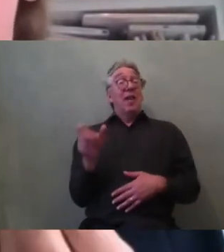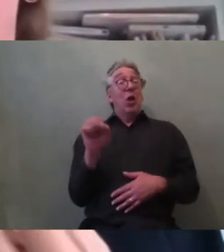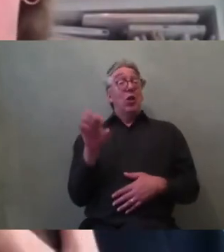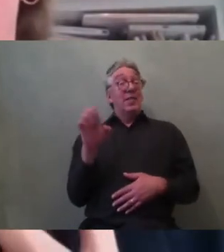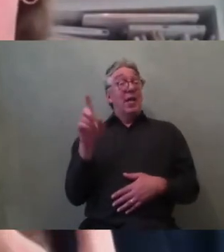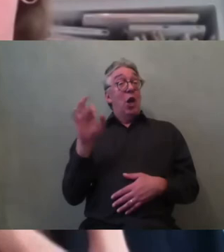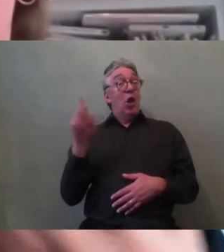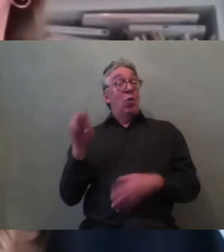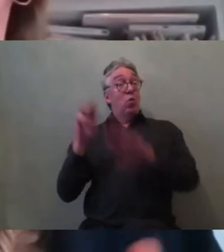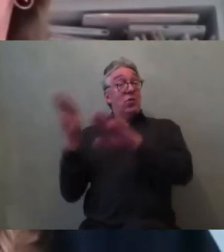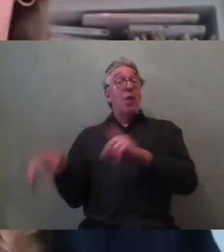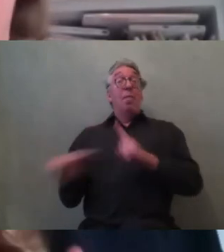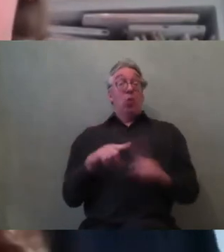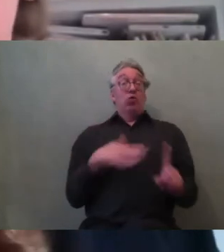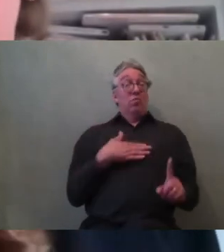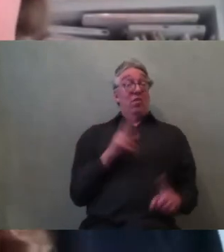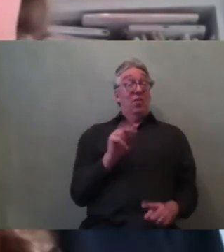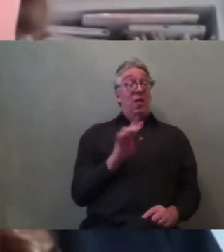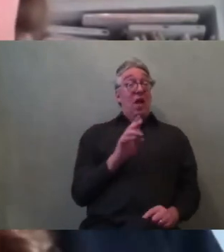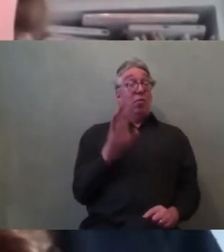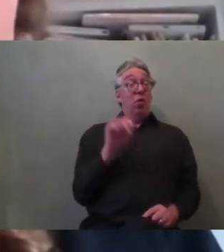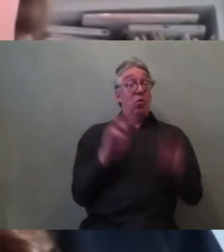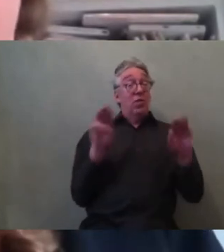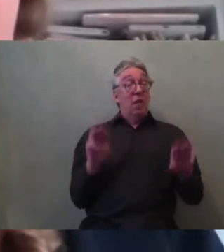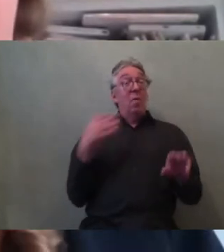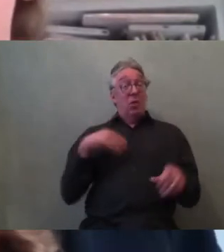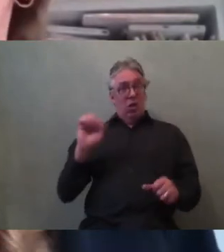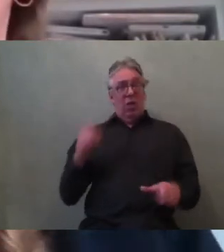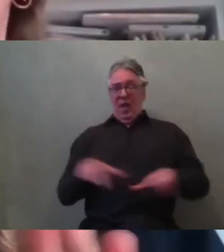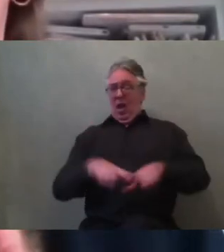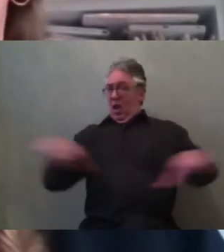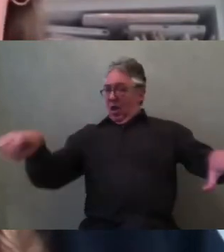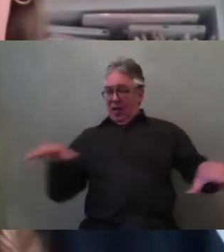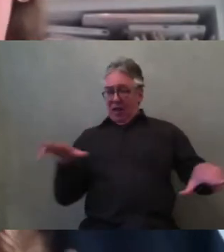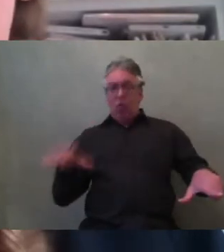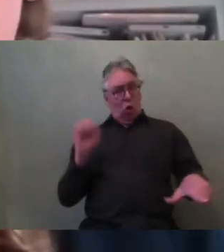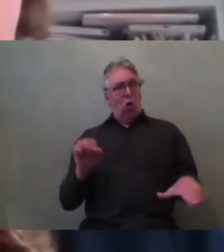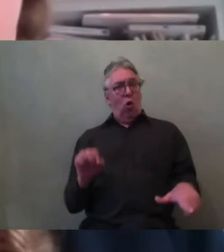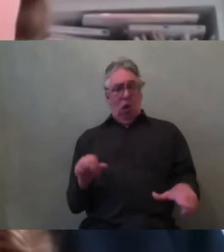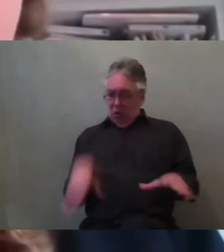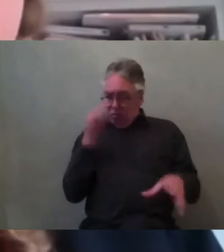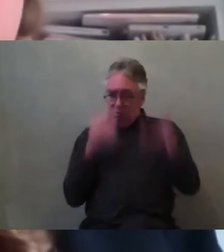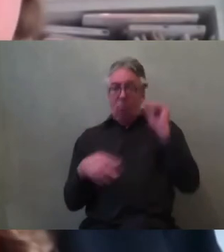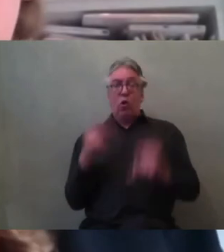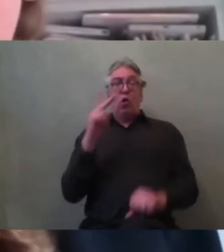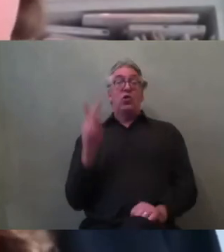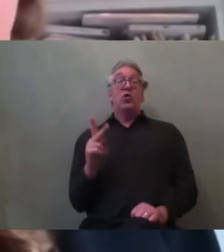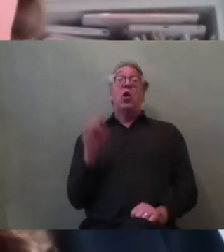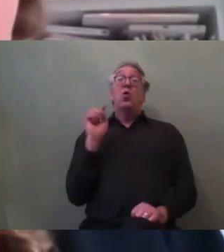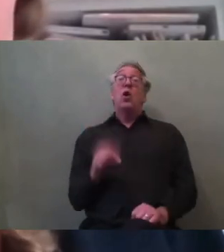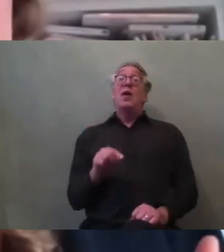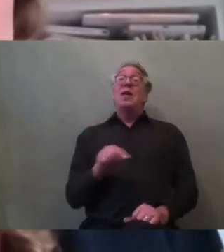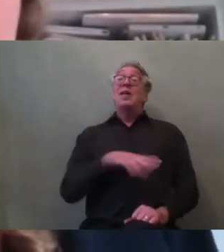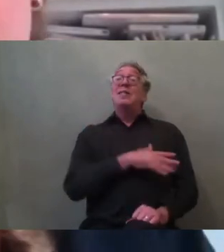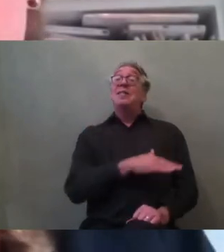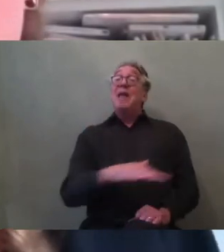manier door middel van kunst met elkaar in contact kunnen komen. Inmiddels zijn gelukkig ook het Zeeuws Museum en het Limburgs Museum aangesloten op